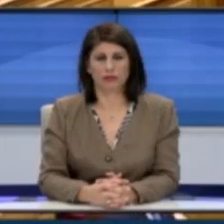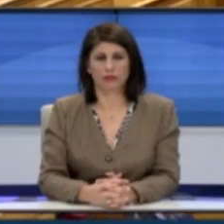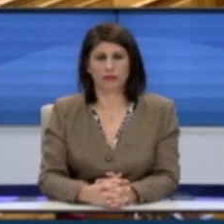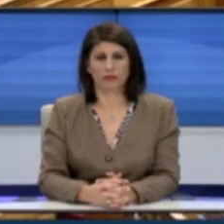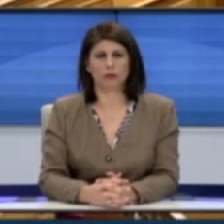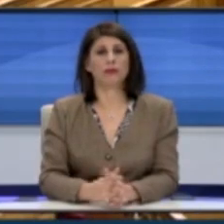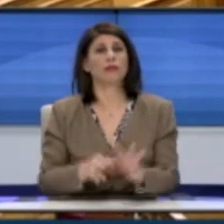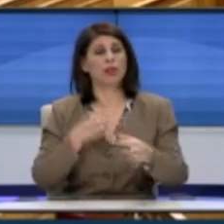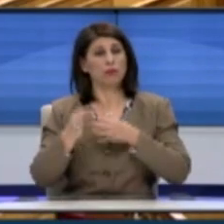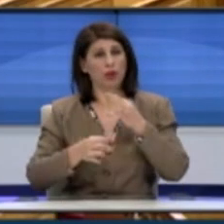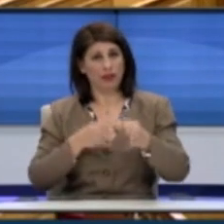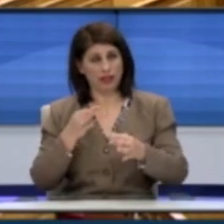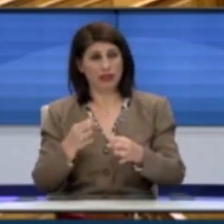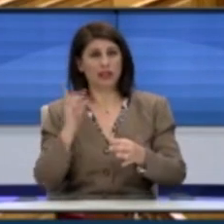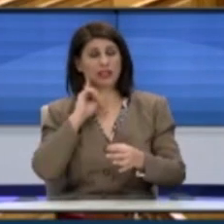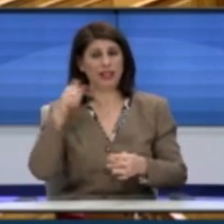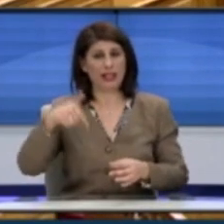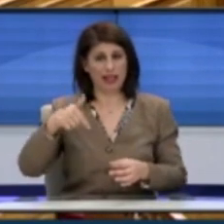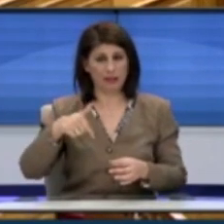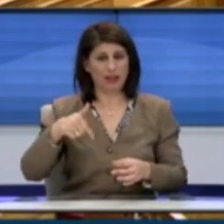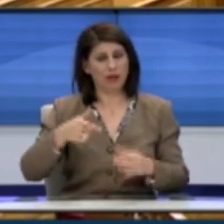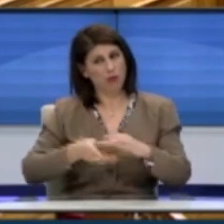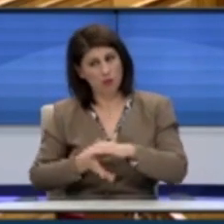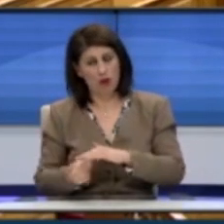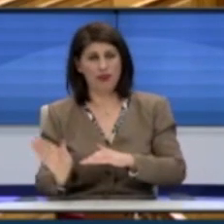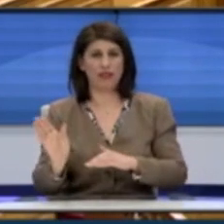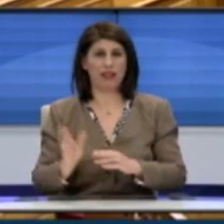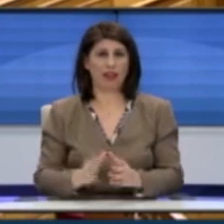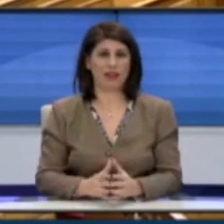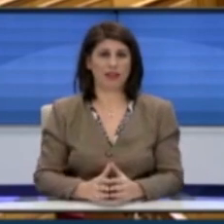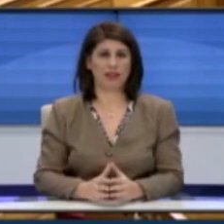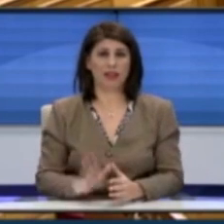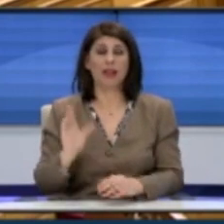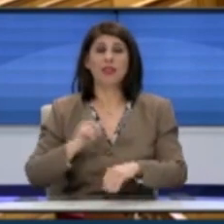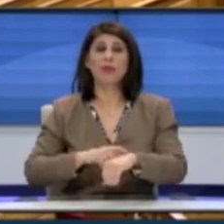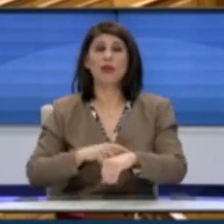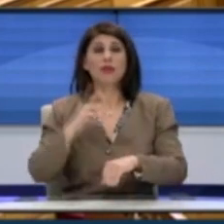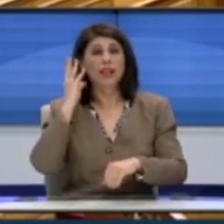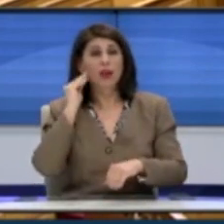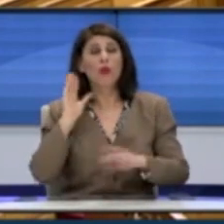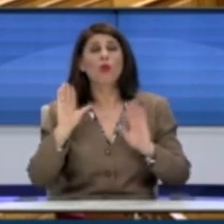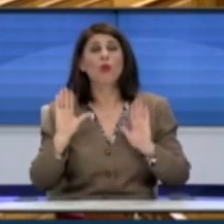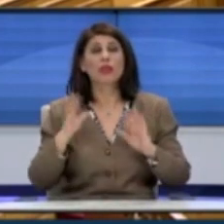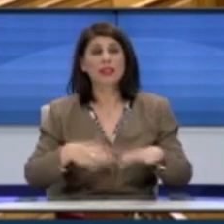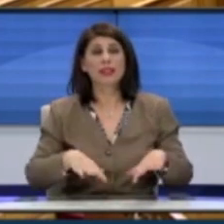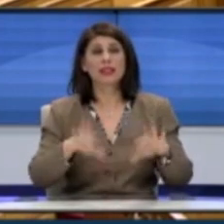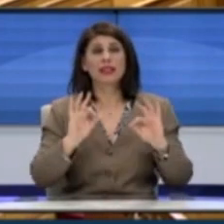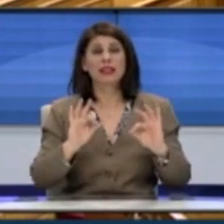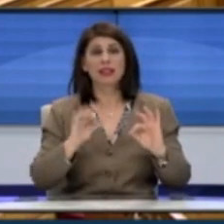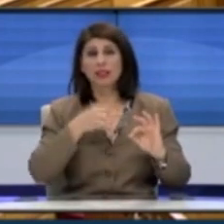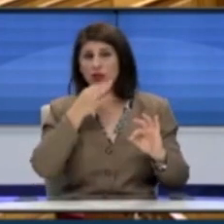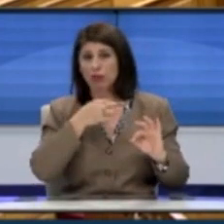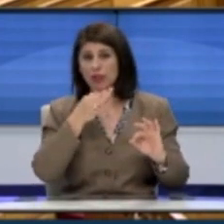προσπαθούσαν να εξηγήσουν στην κυρία Γεννηματά, η οποία έφυγε, δεν πρόλαβε να ακούσει ούτε καν την αρχή της